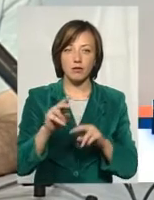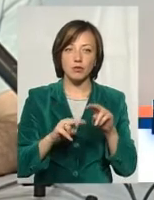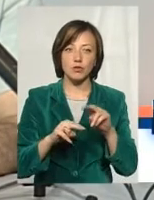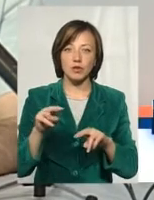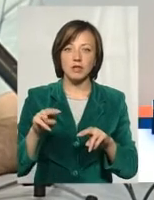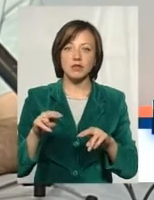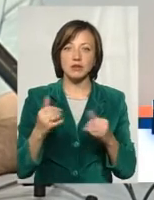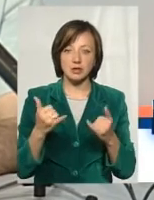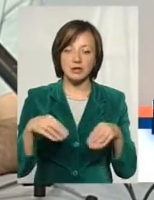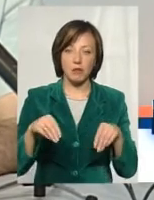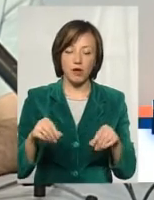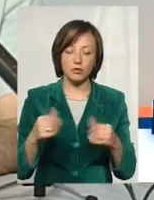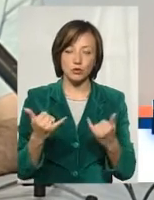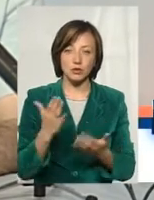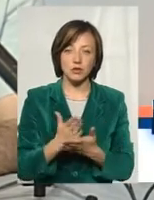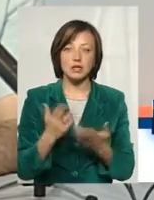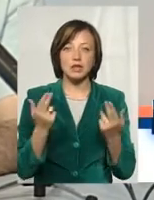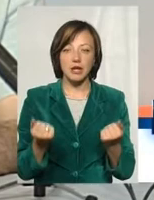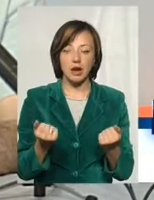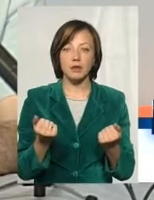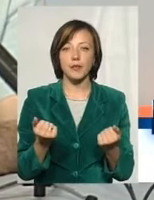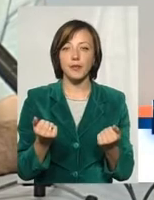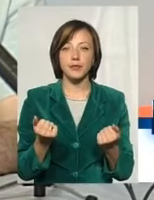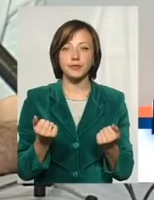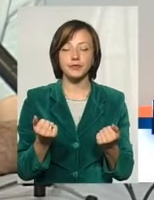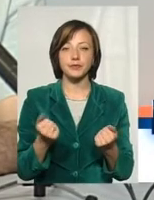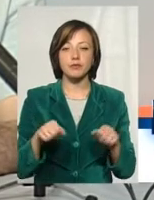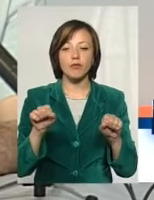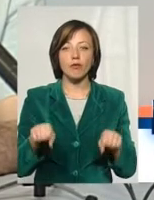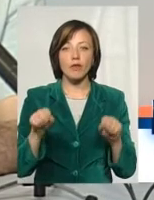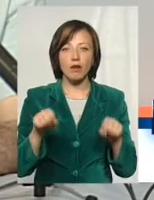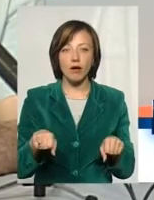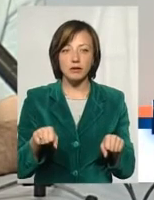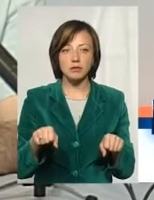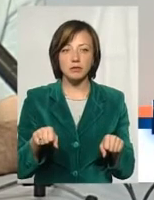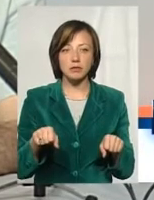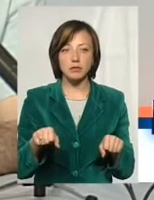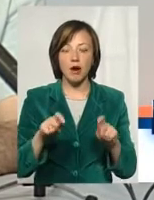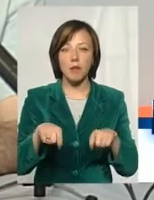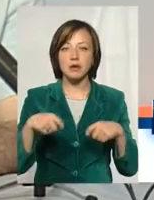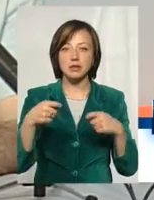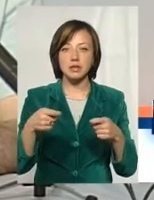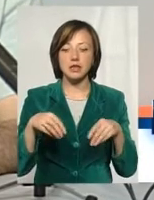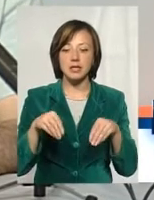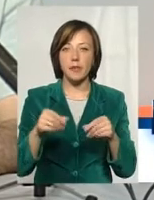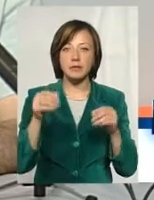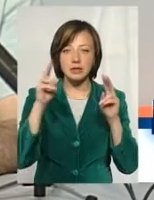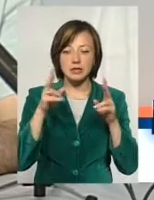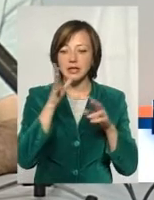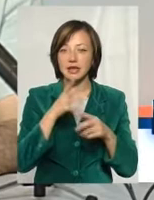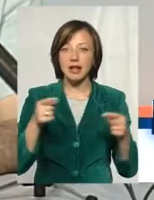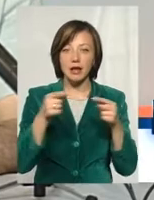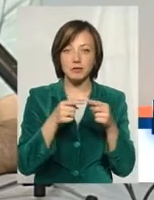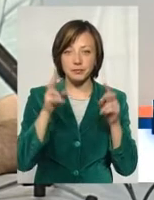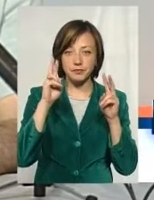землі вже сьогодні. Так, існує можливість по договору емфітевзису передати землю на невизначений термін. Але